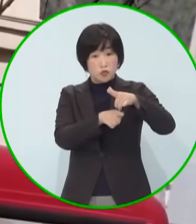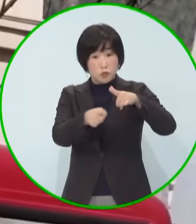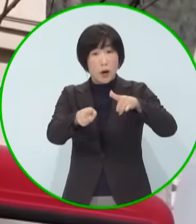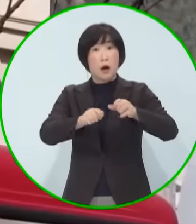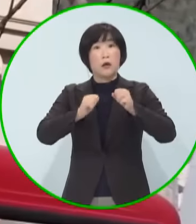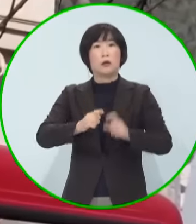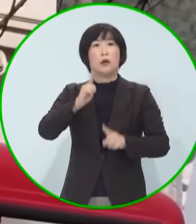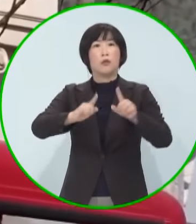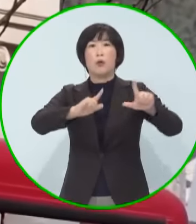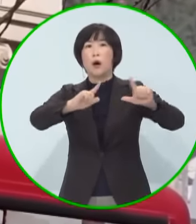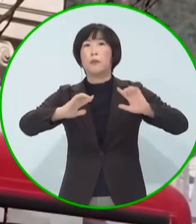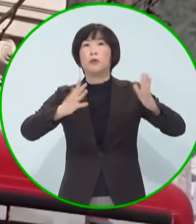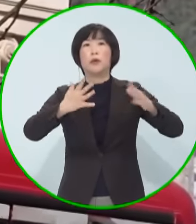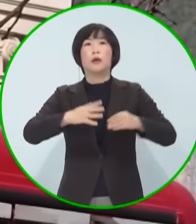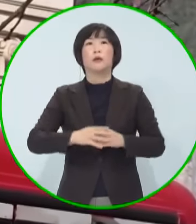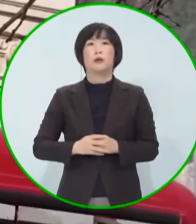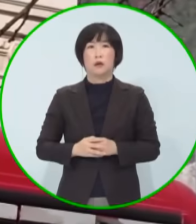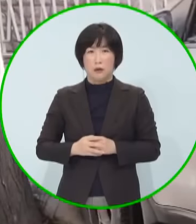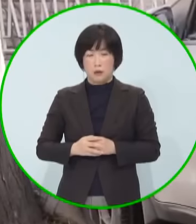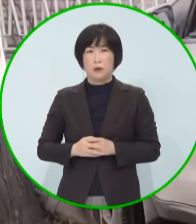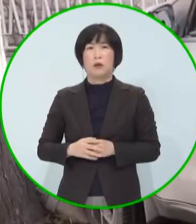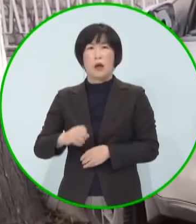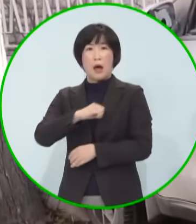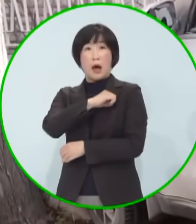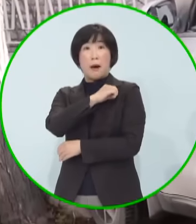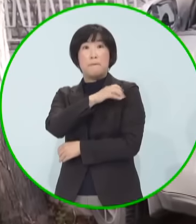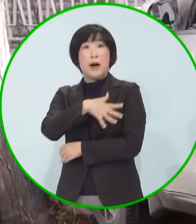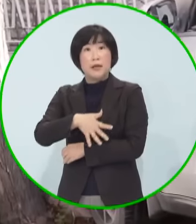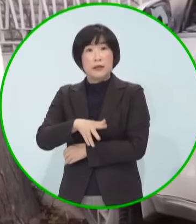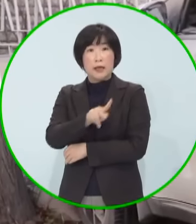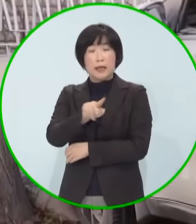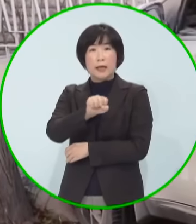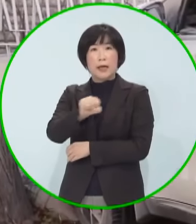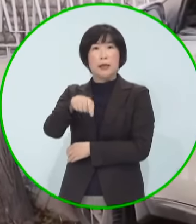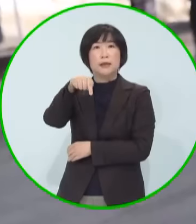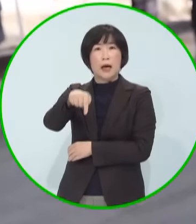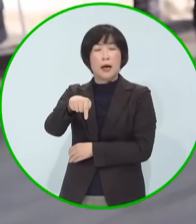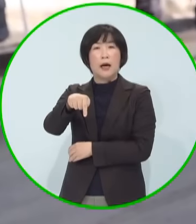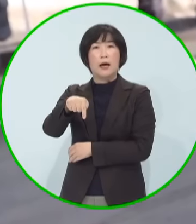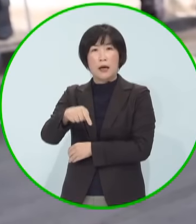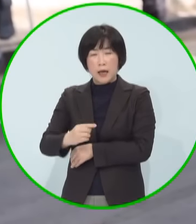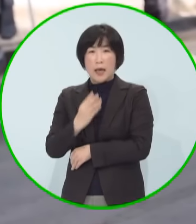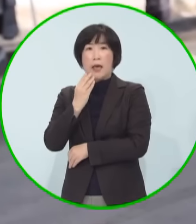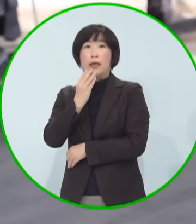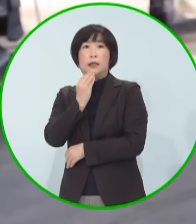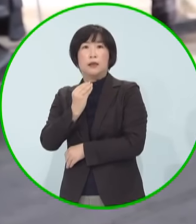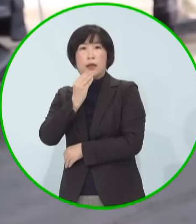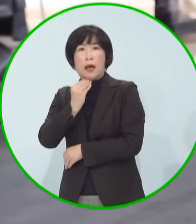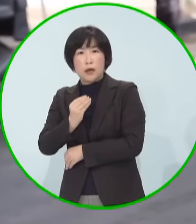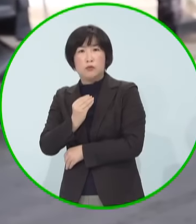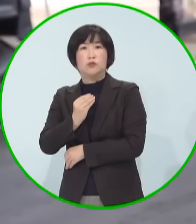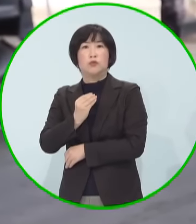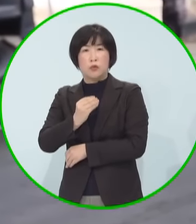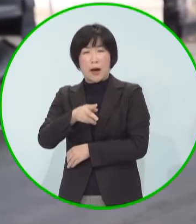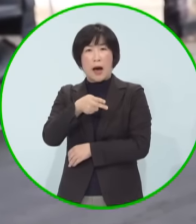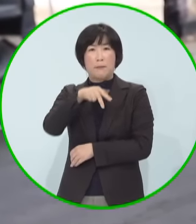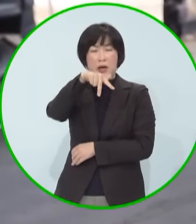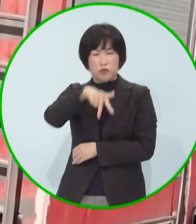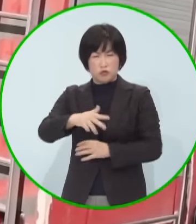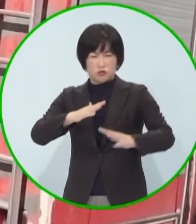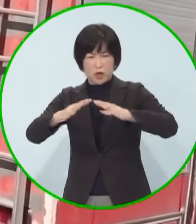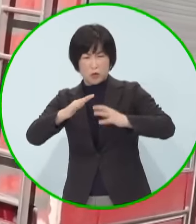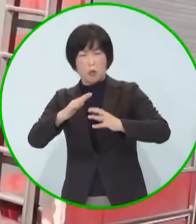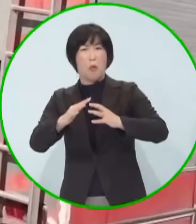について発表していません。パレスチナ自治区ガザで、イスラエルとイスラム組織ハマスの戦闘が始まって以